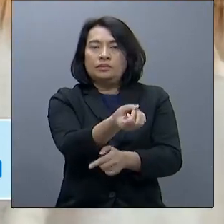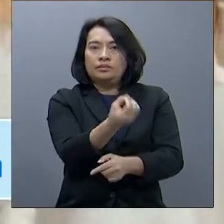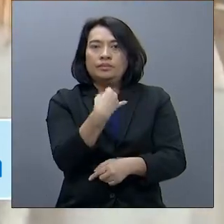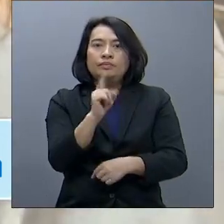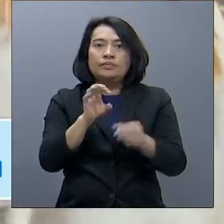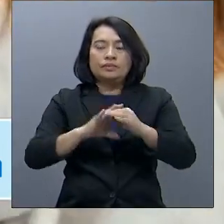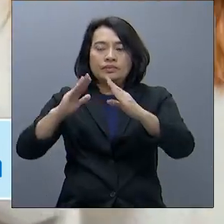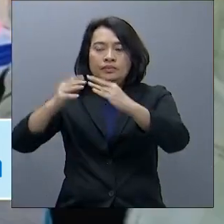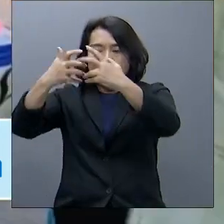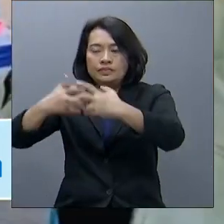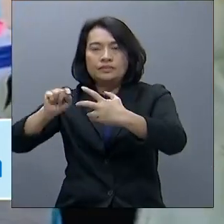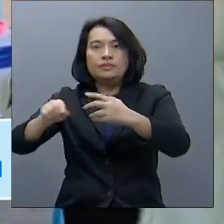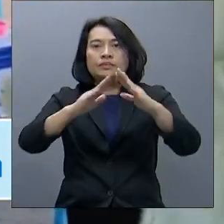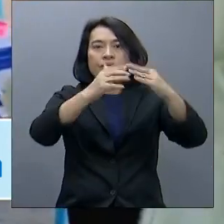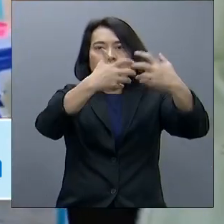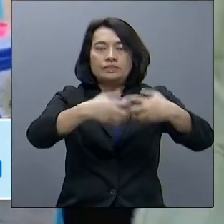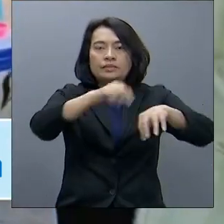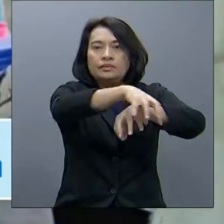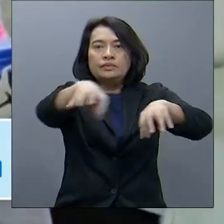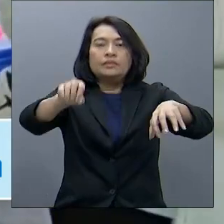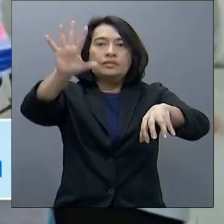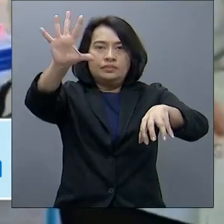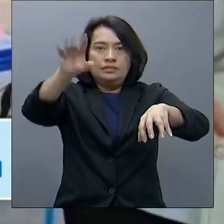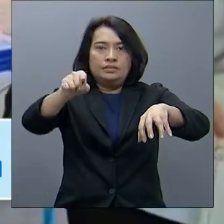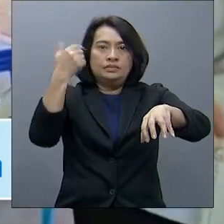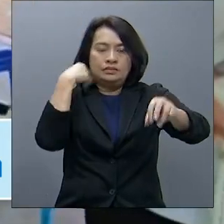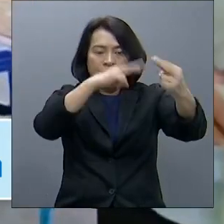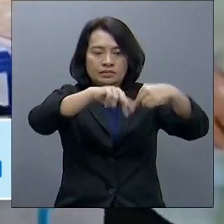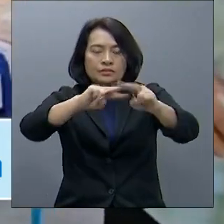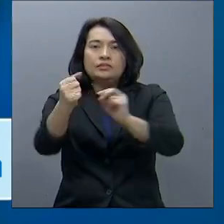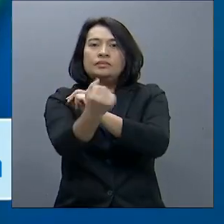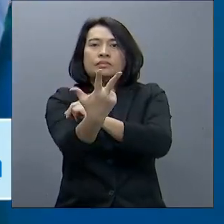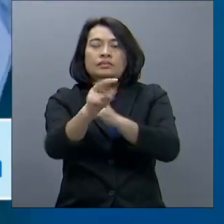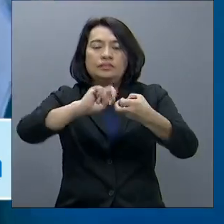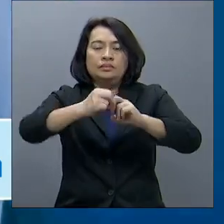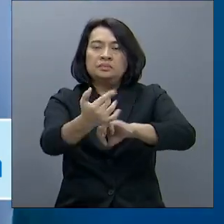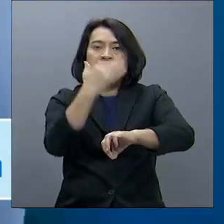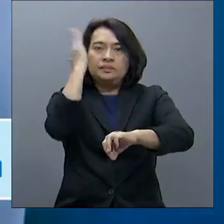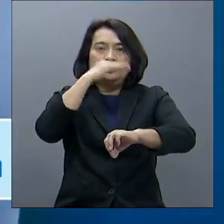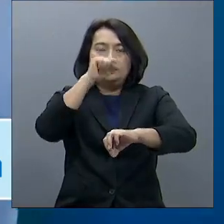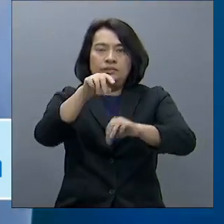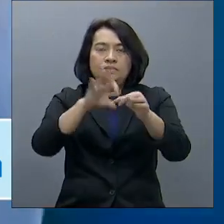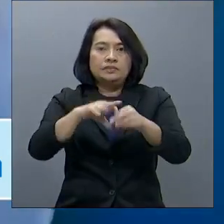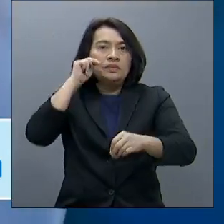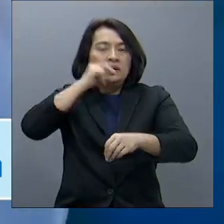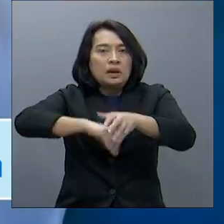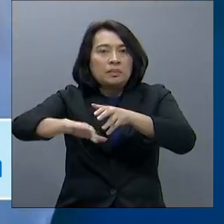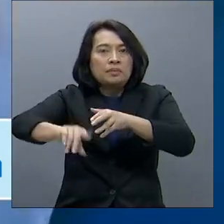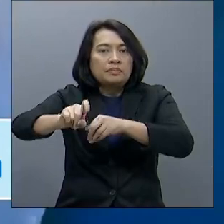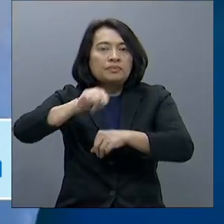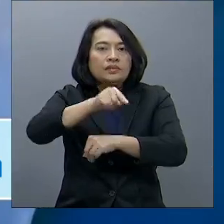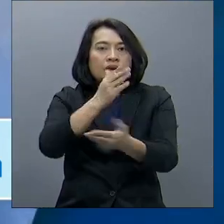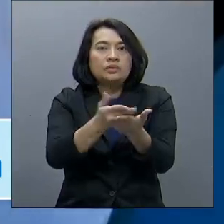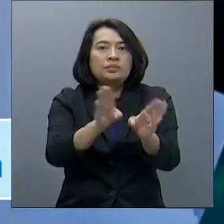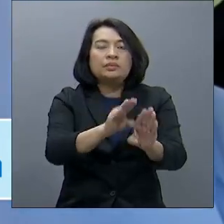รงงานไส้เดือนเนี่ยในอำเภอน่ะมี5แห่งเลยนะตรวจสอบพบว่า3แห่งมีปัญหาเรื่องกลิ่นและก็ทิ้งน้ำเสียสั่งปิดไปแล้ว1